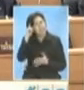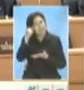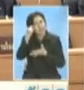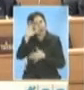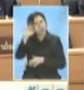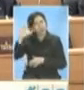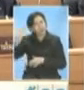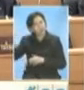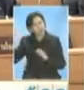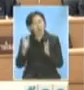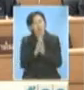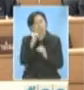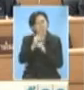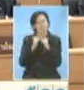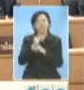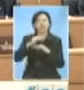เกิน1ปีครับ